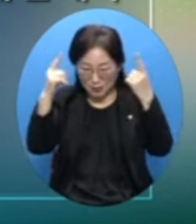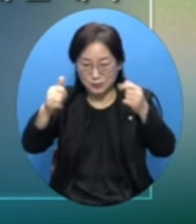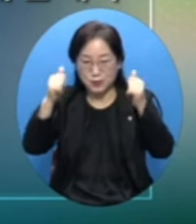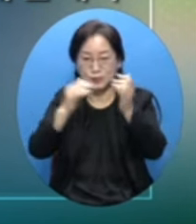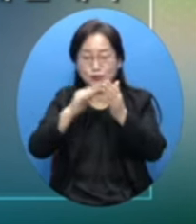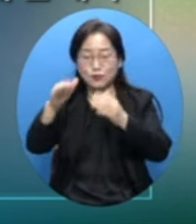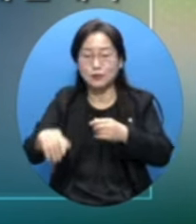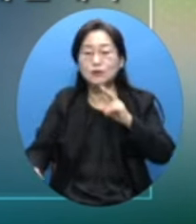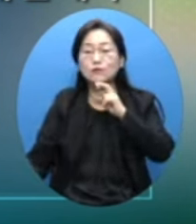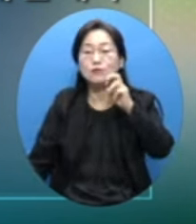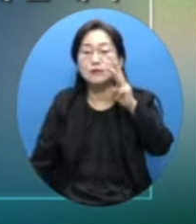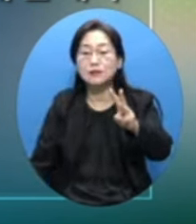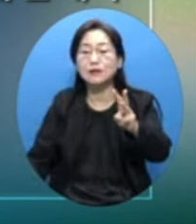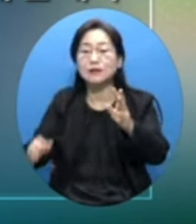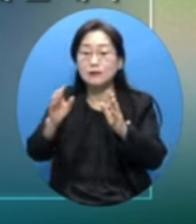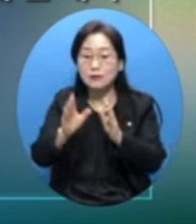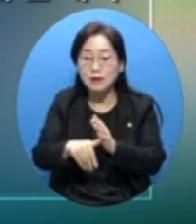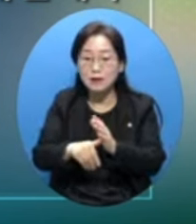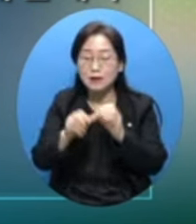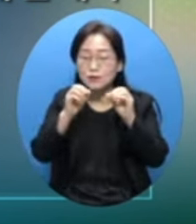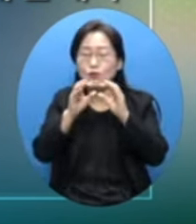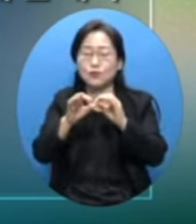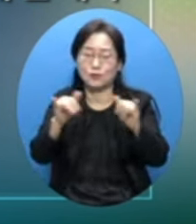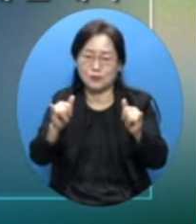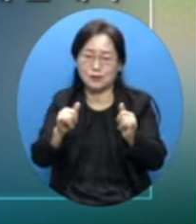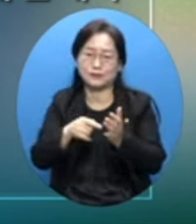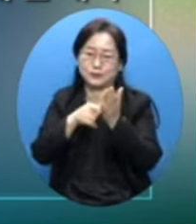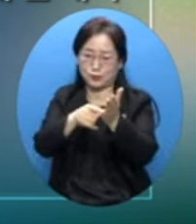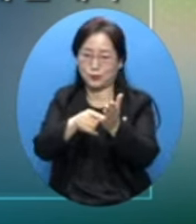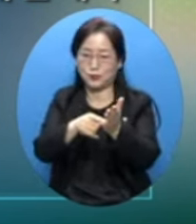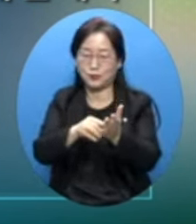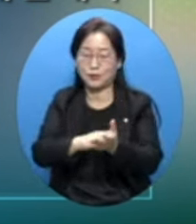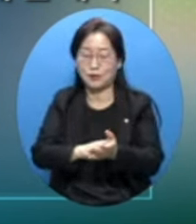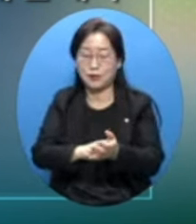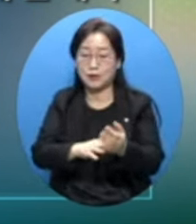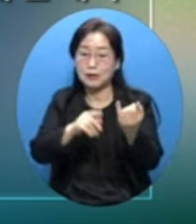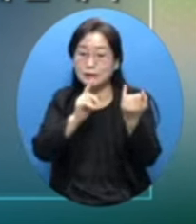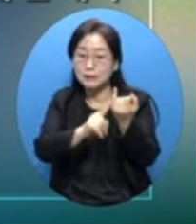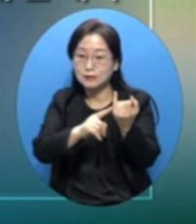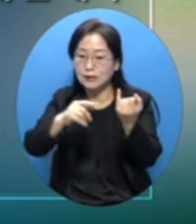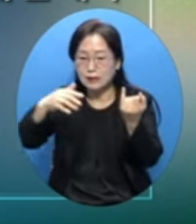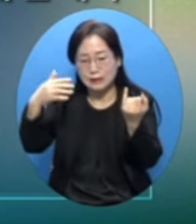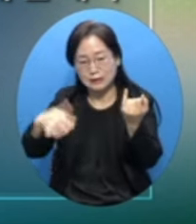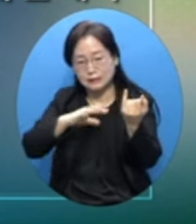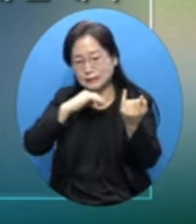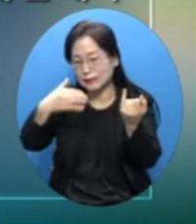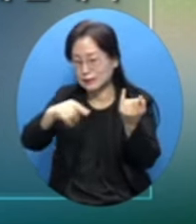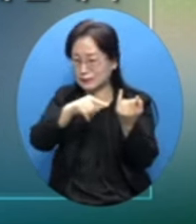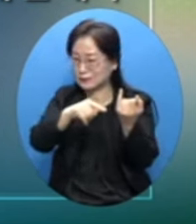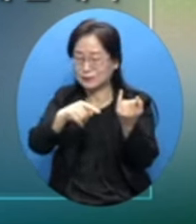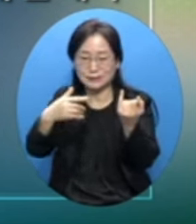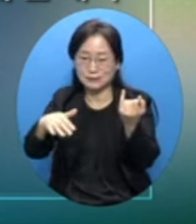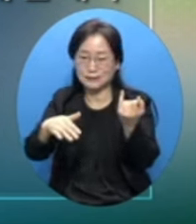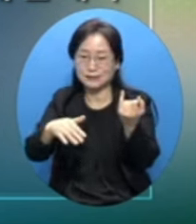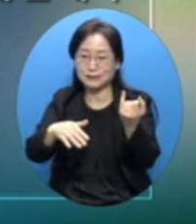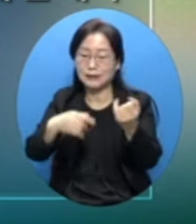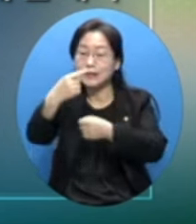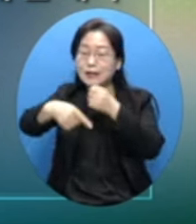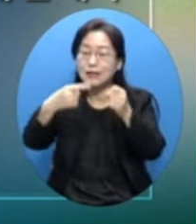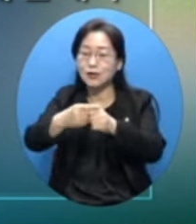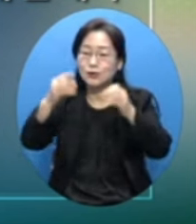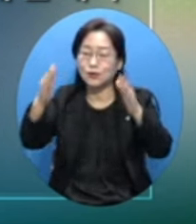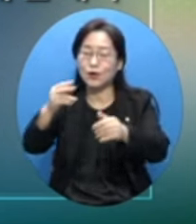지원을 합니다 까직 성사로 나가기에는 나이가 어리다고 해서 그가 1년을